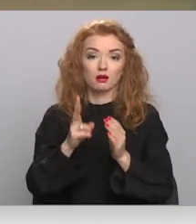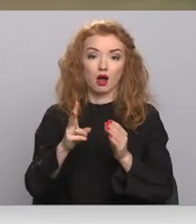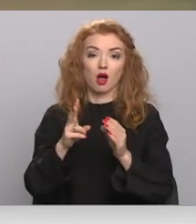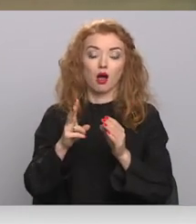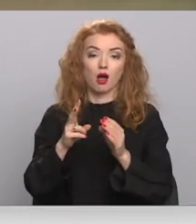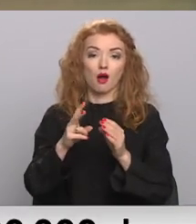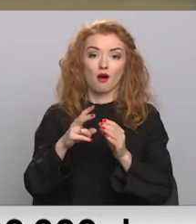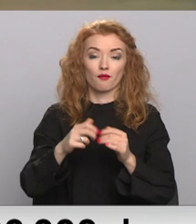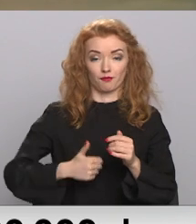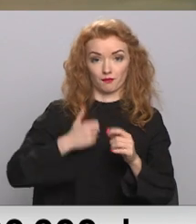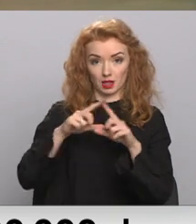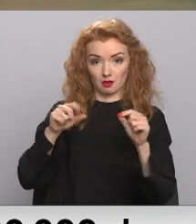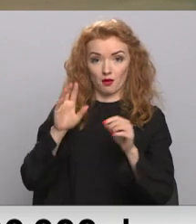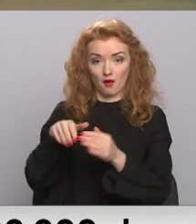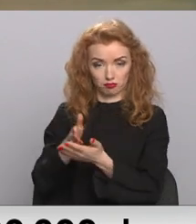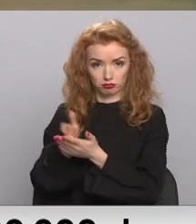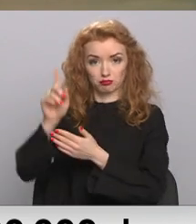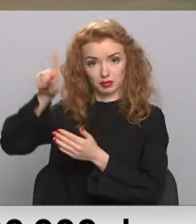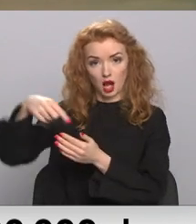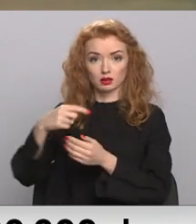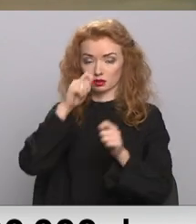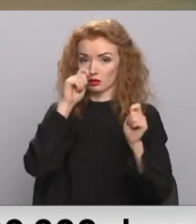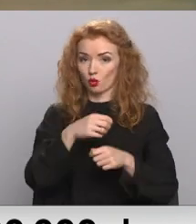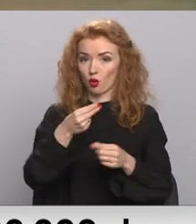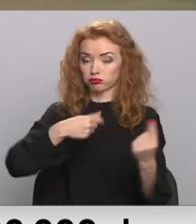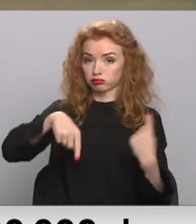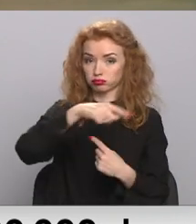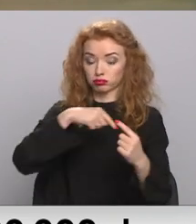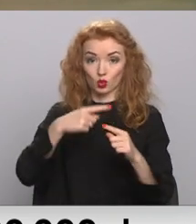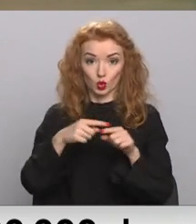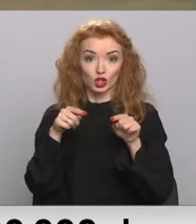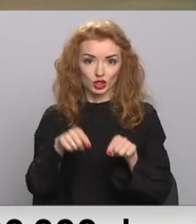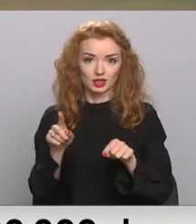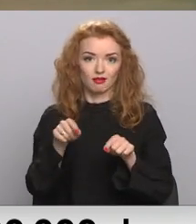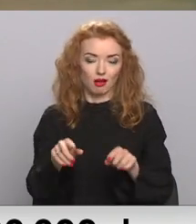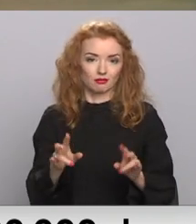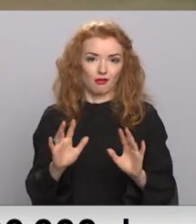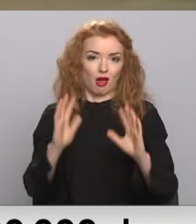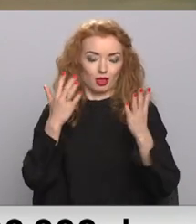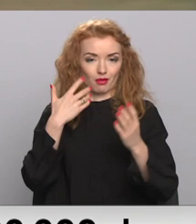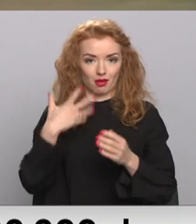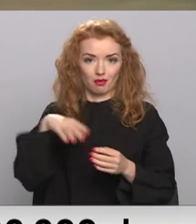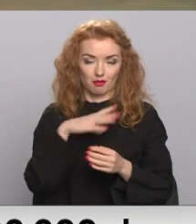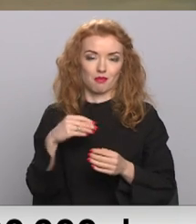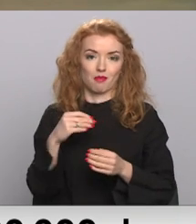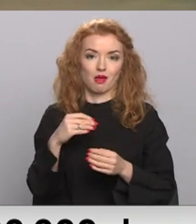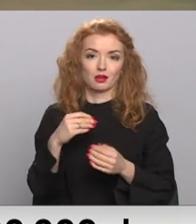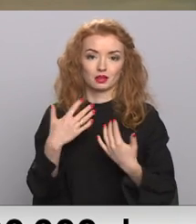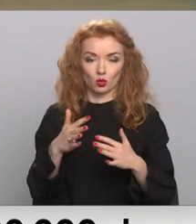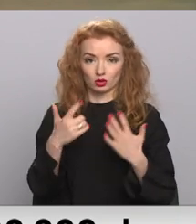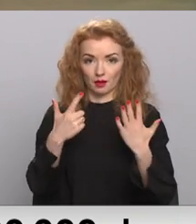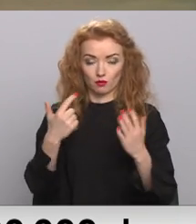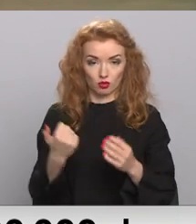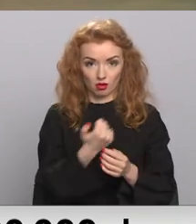var vērsties arī par negūto peļņu. Ja, un šis ir tas gadījums, kad mēs bijām gatavi